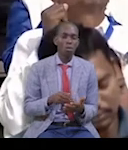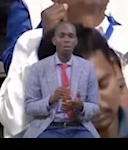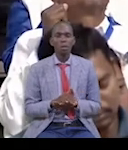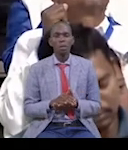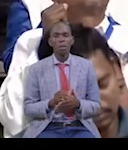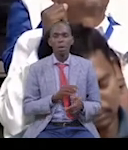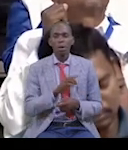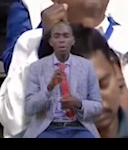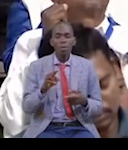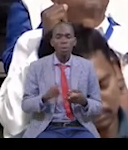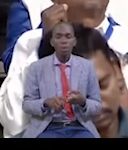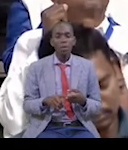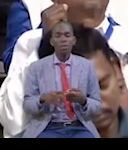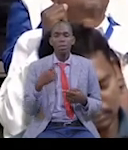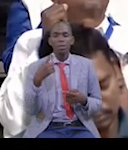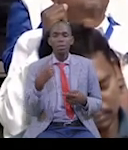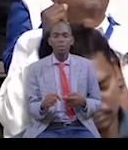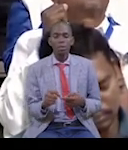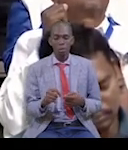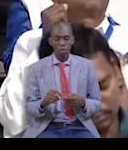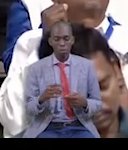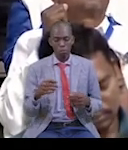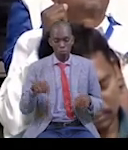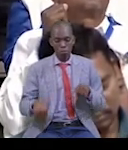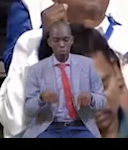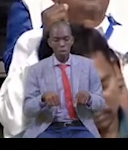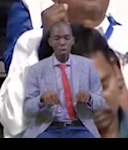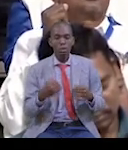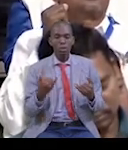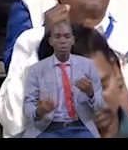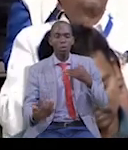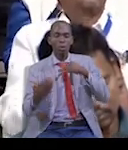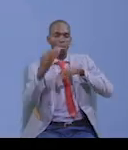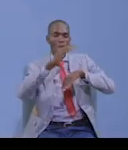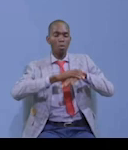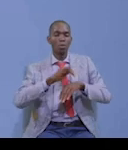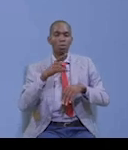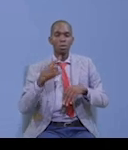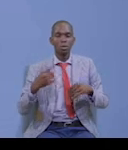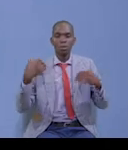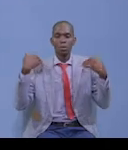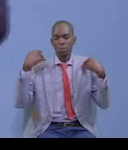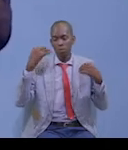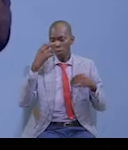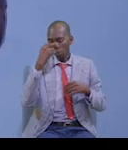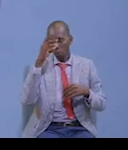one came over the other కానీ ఒకరి మీద ఒకరు ఎక్కినప్పుడు the one on the